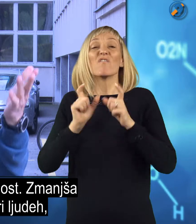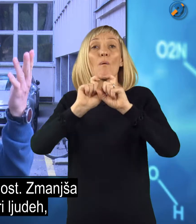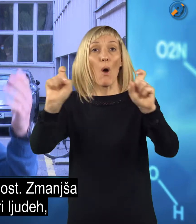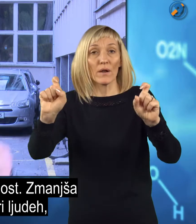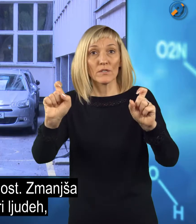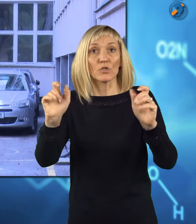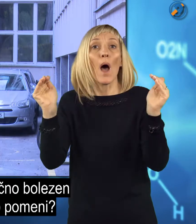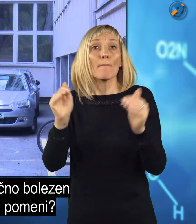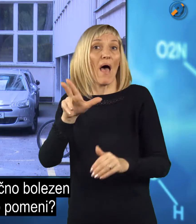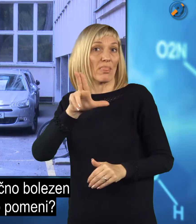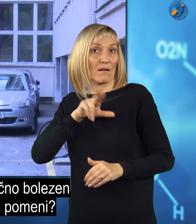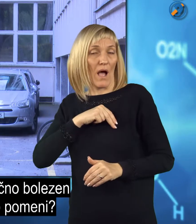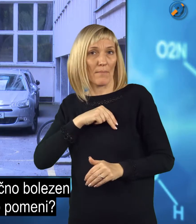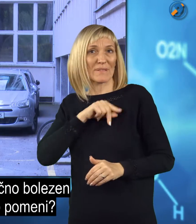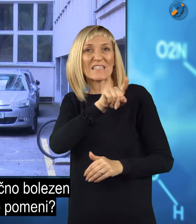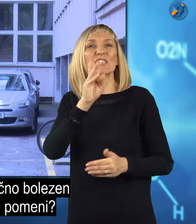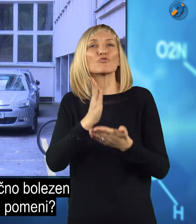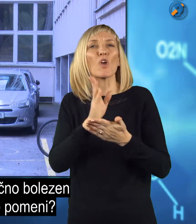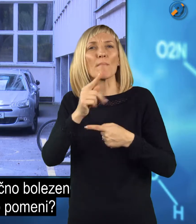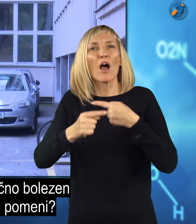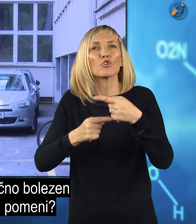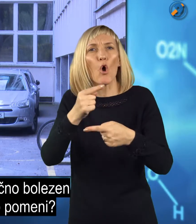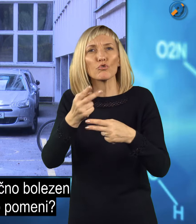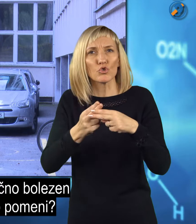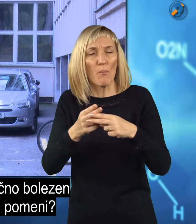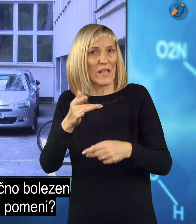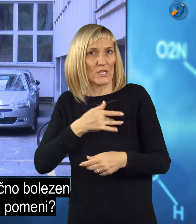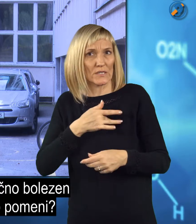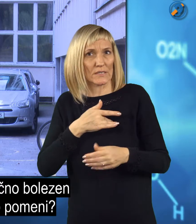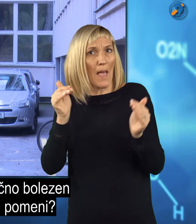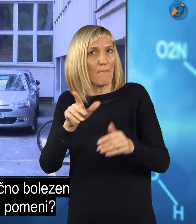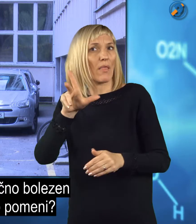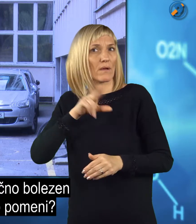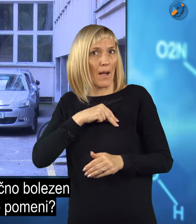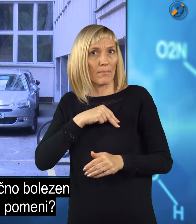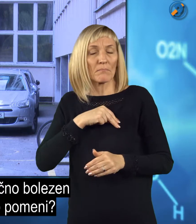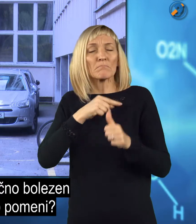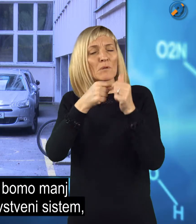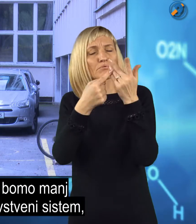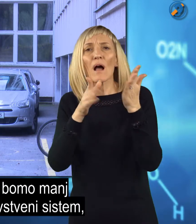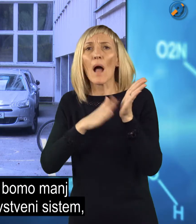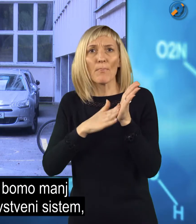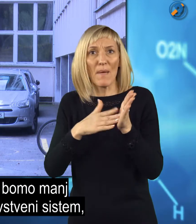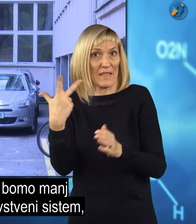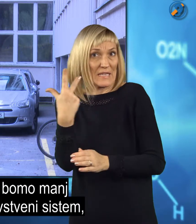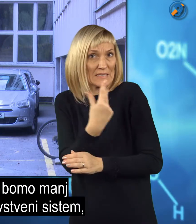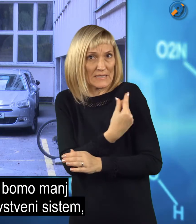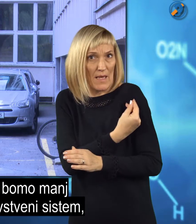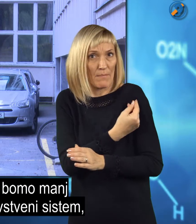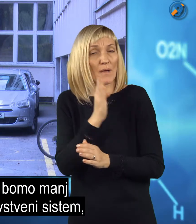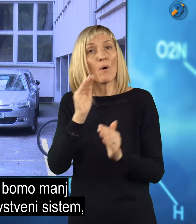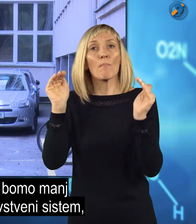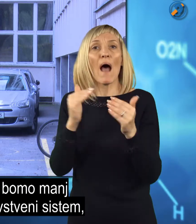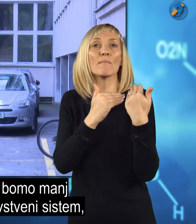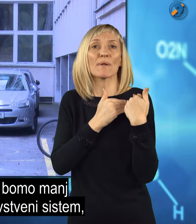infarkte pri ljudeh, ki imajo kakšno kronično bolezen srca. Zdaj, kar to vse pomeni, s cepljenjem bomo